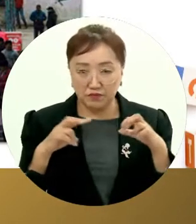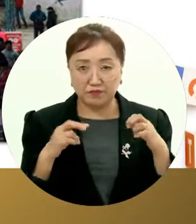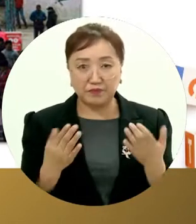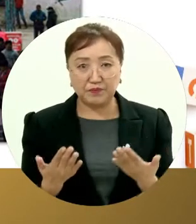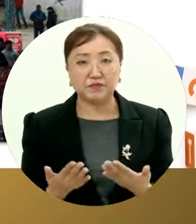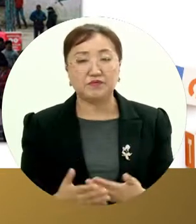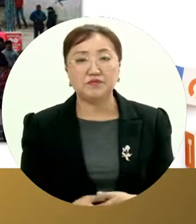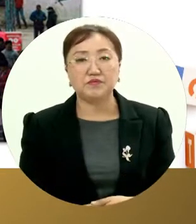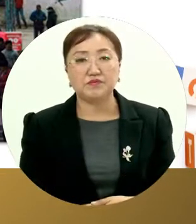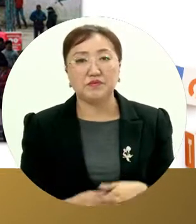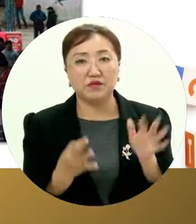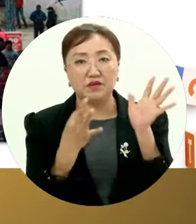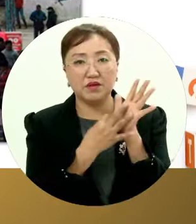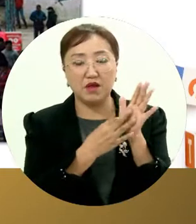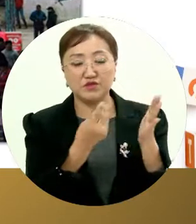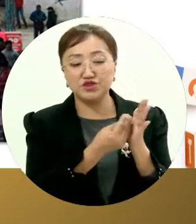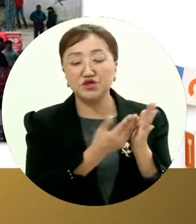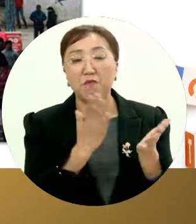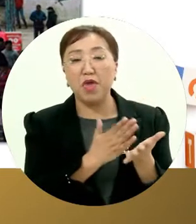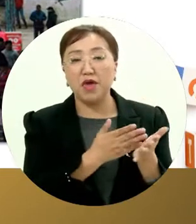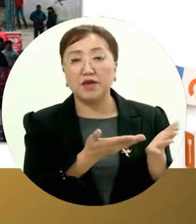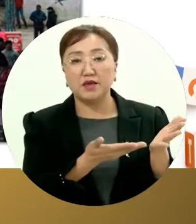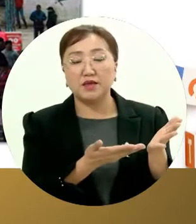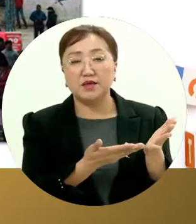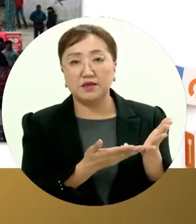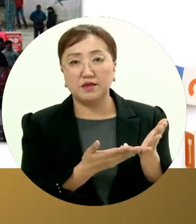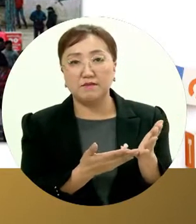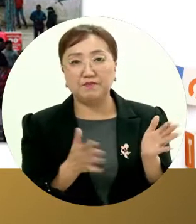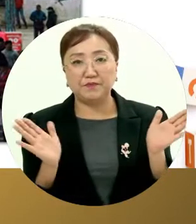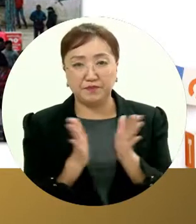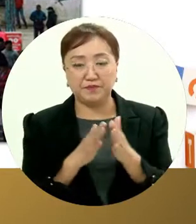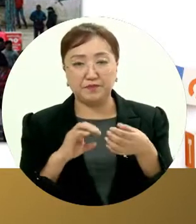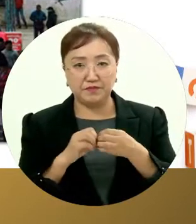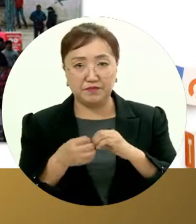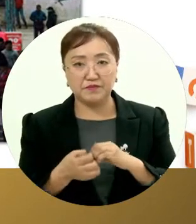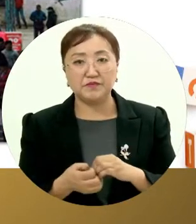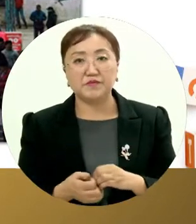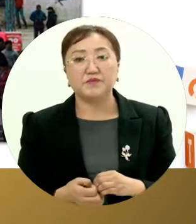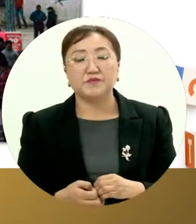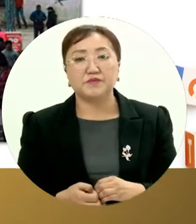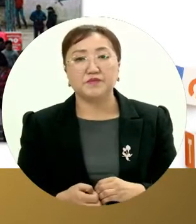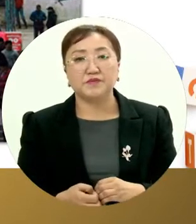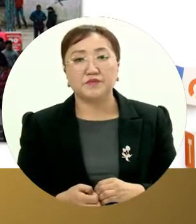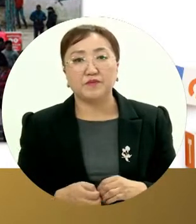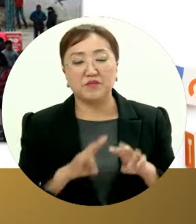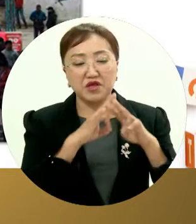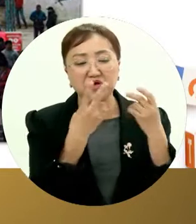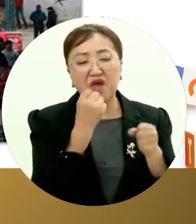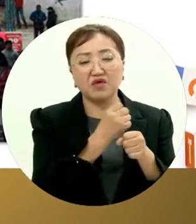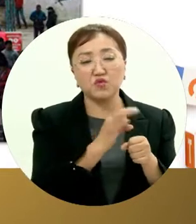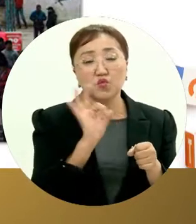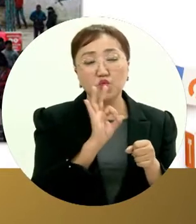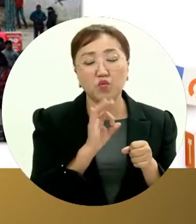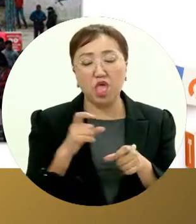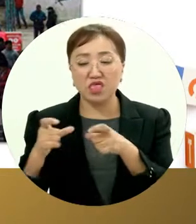авъя. За энэ дээр бол 8 тохиолдол байж гэн. Хамт хийгээд явчих. Нийгмийн ажилгүйдлүү, эдийн